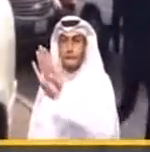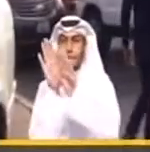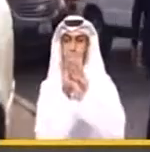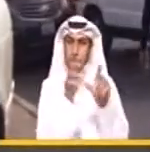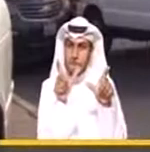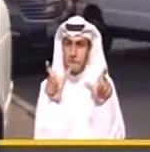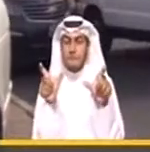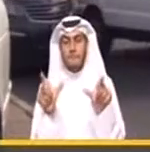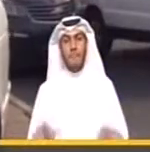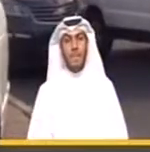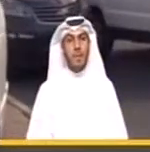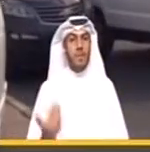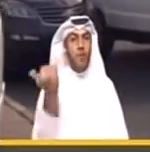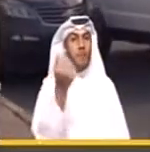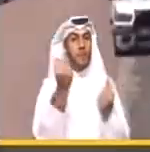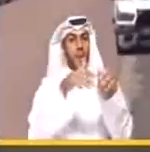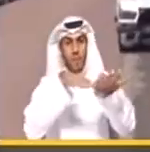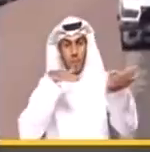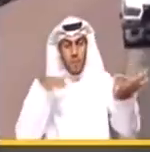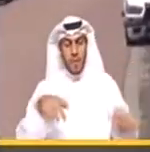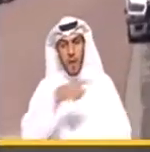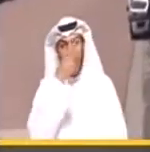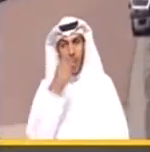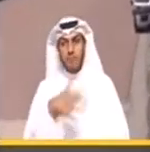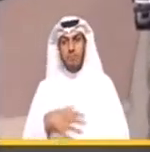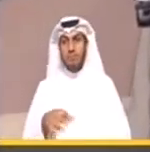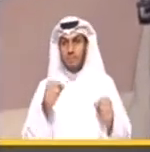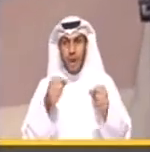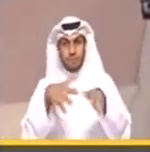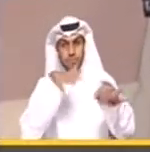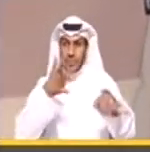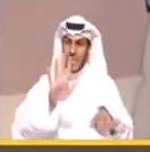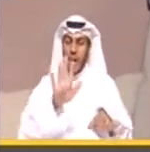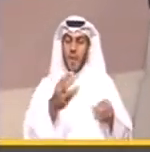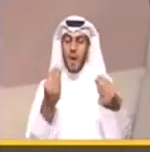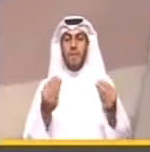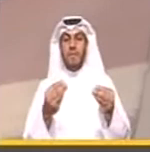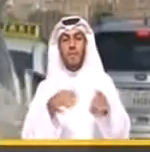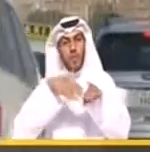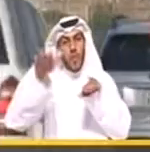الحماية وتسهيل المرور تفاديا لأي اختناقات مرورية محتملة